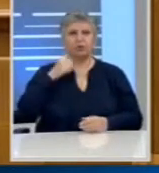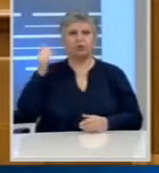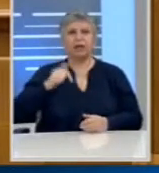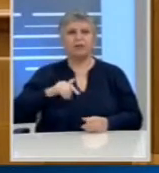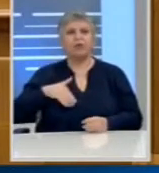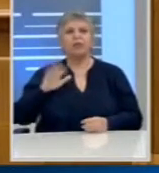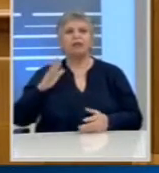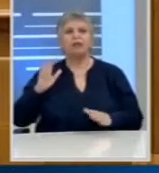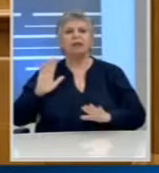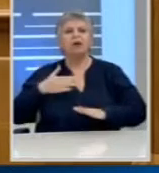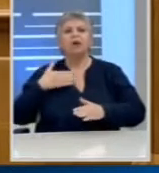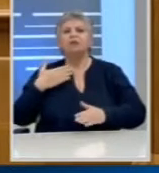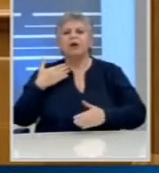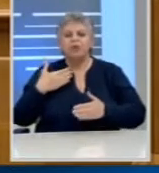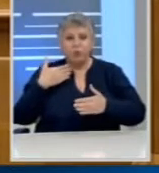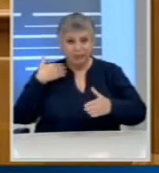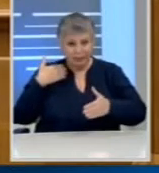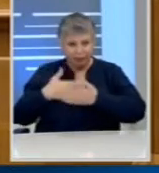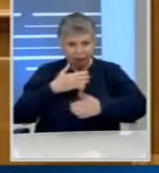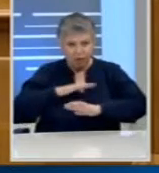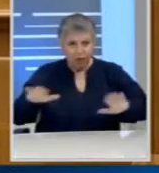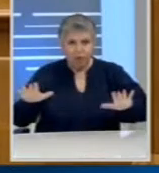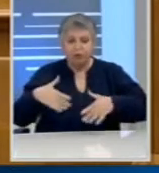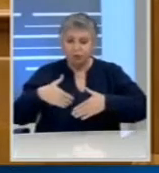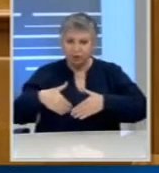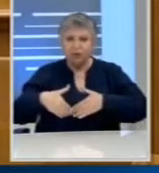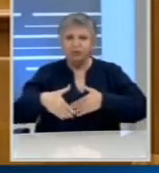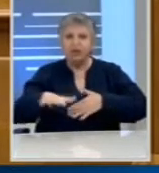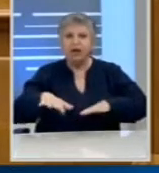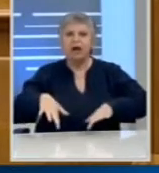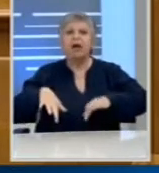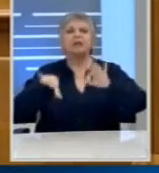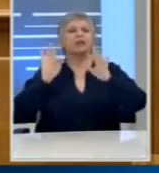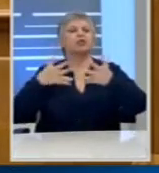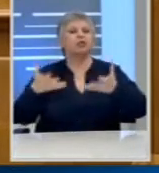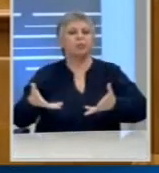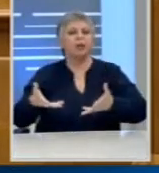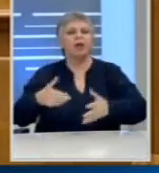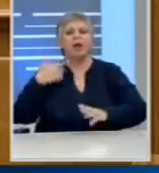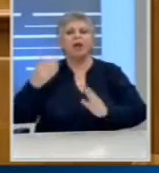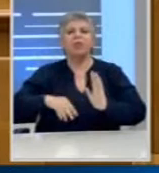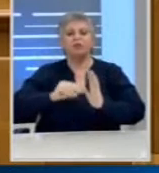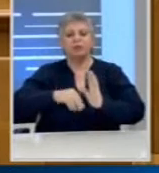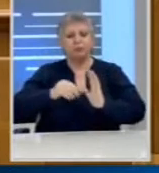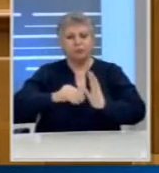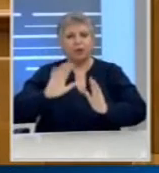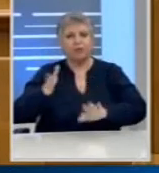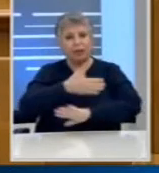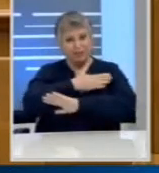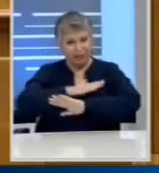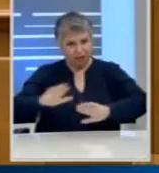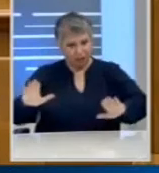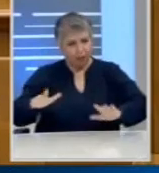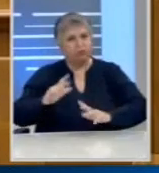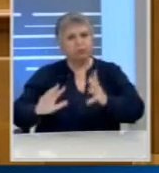εποχής και την αρχή μιας καινούργιας εποχής. Δεν αφορά το τέλος της εποχής των μνημονίων και της παράδοσης εθνικής κυριαρχίας,